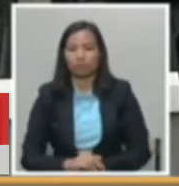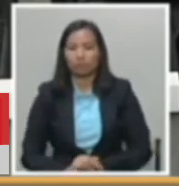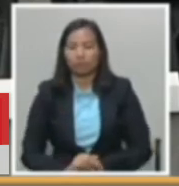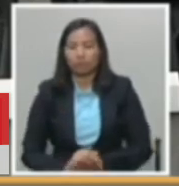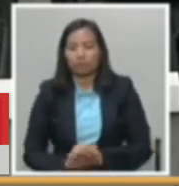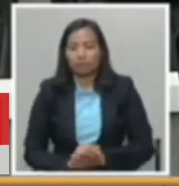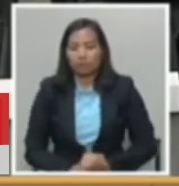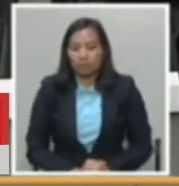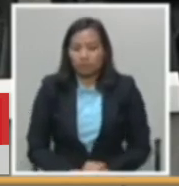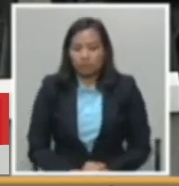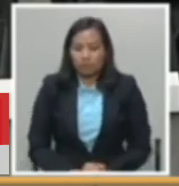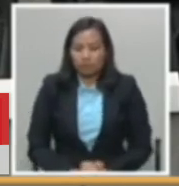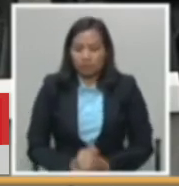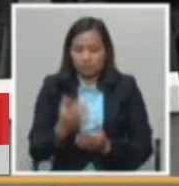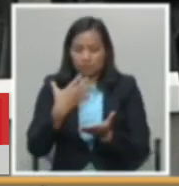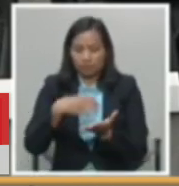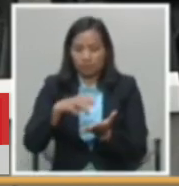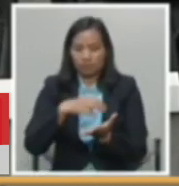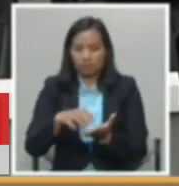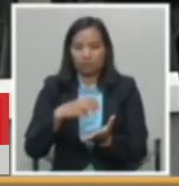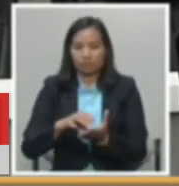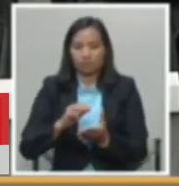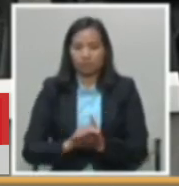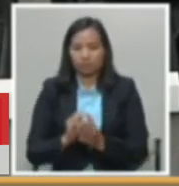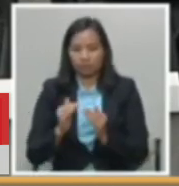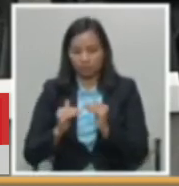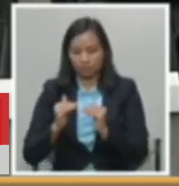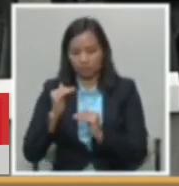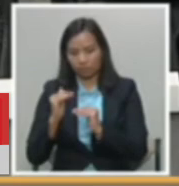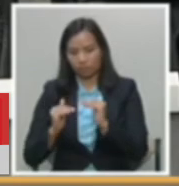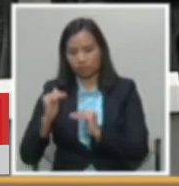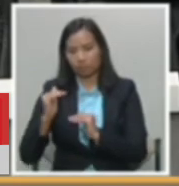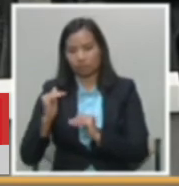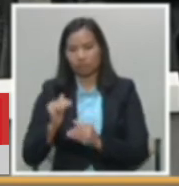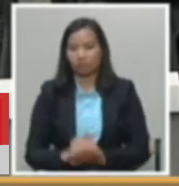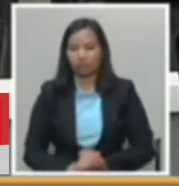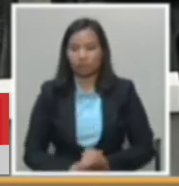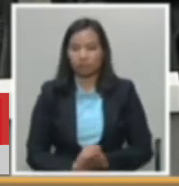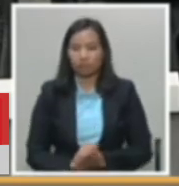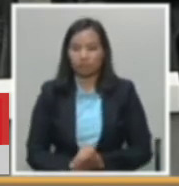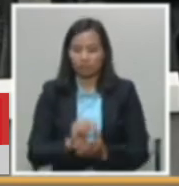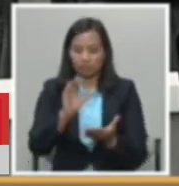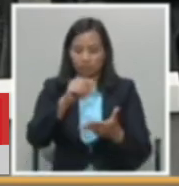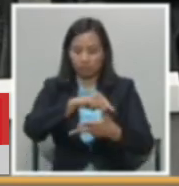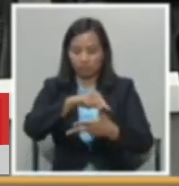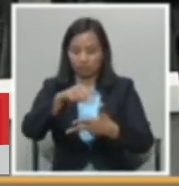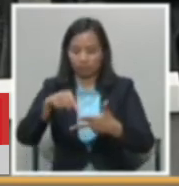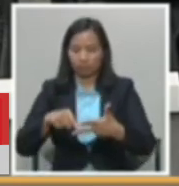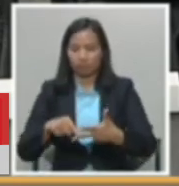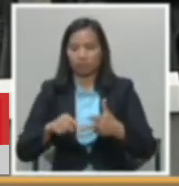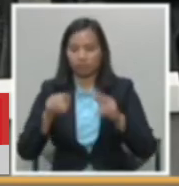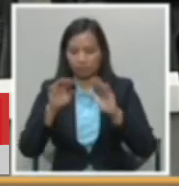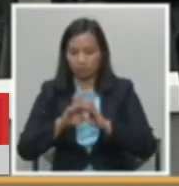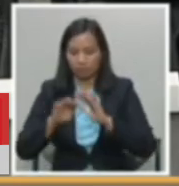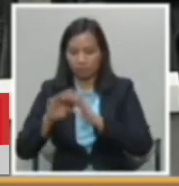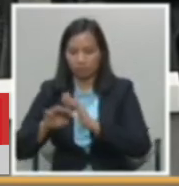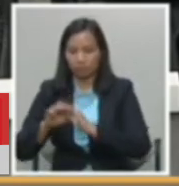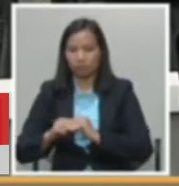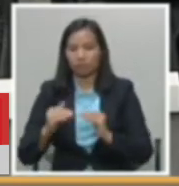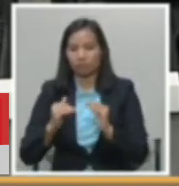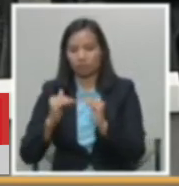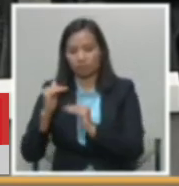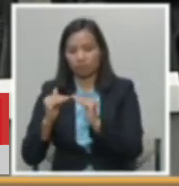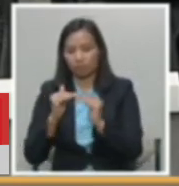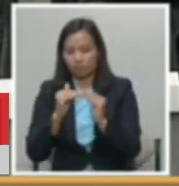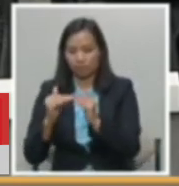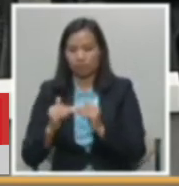นั้นก็นำเรียนว่าอย่าให้เกิดความเหลื่อมล้ำทั้ง3กองทุนนี้น่าจะใกล้เคียงกันไม่ต้องเท่ากันก็